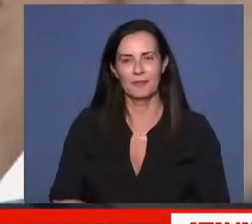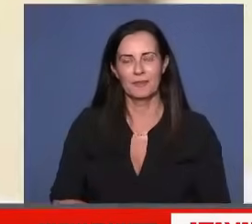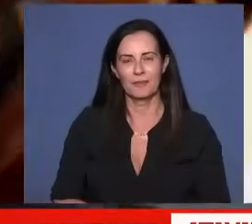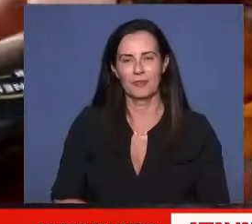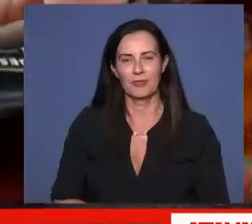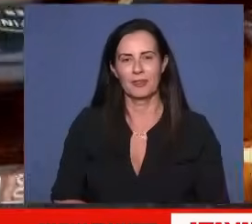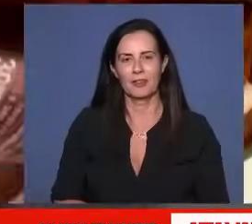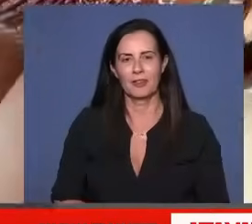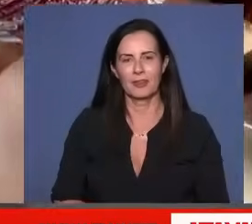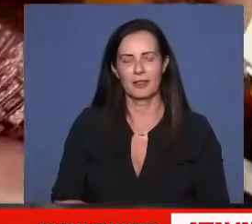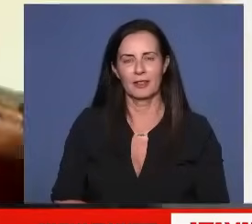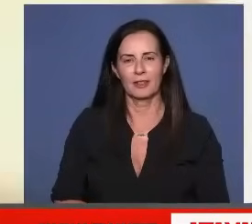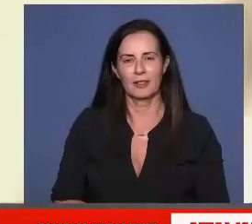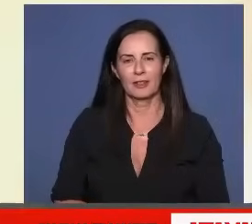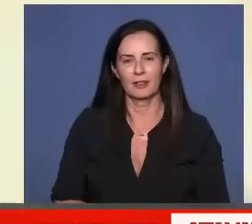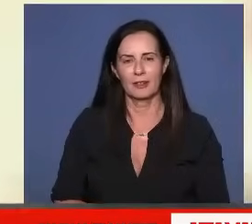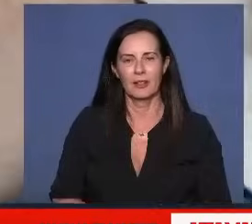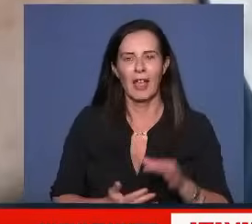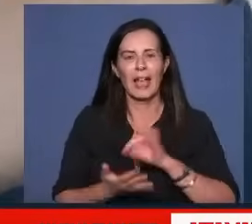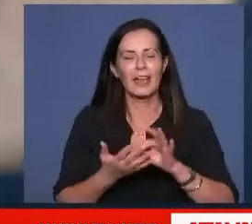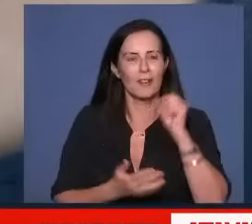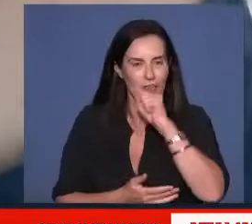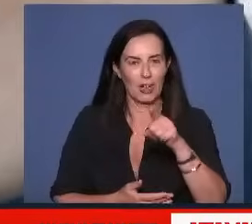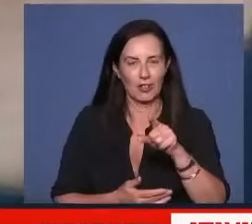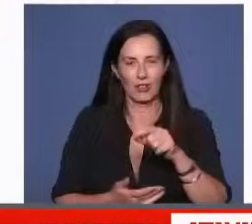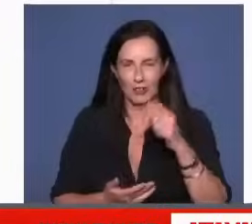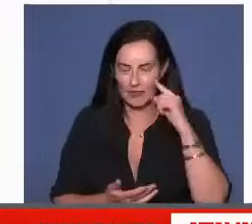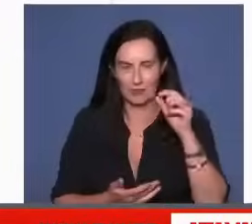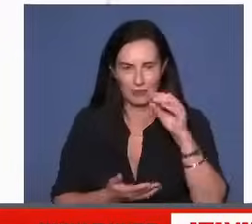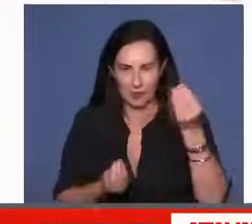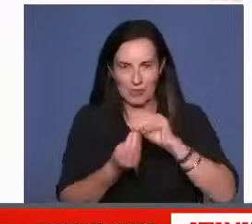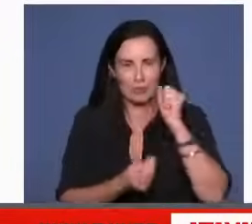שנקרא. שירלי, כתבתי על זה אלבום, את יכולה לשים שיר בכתבה?